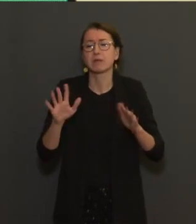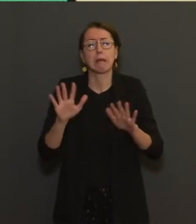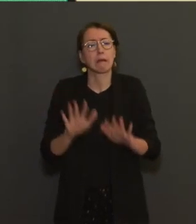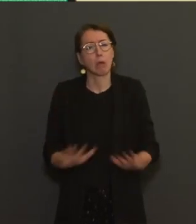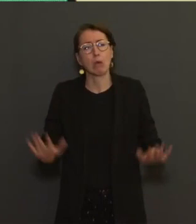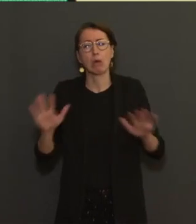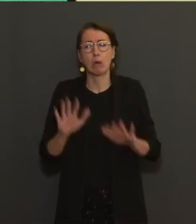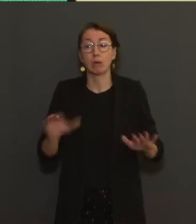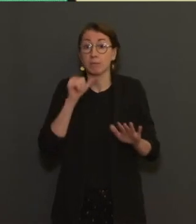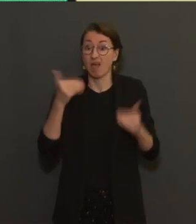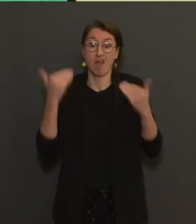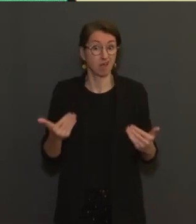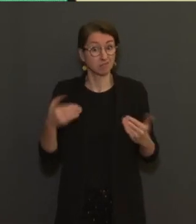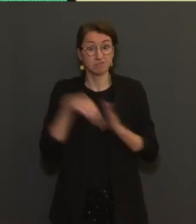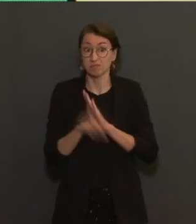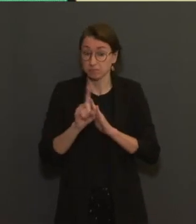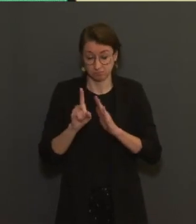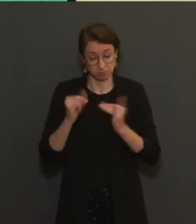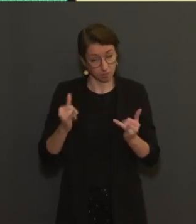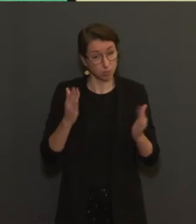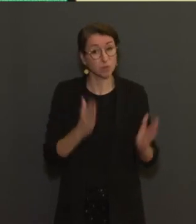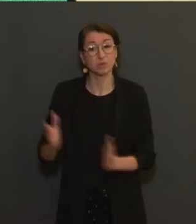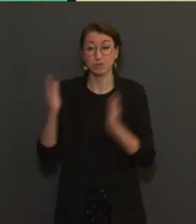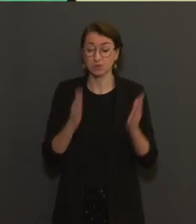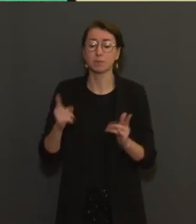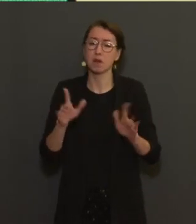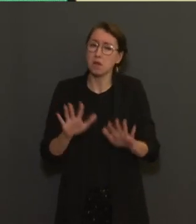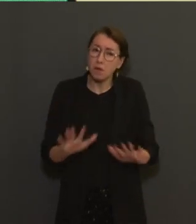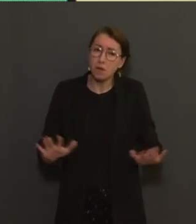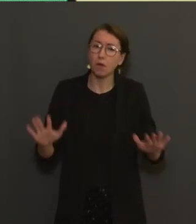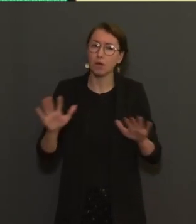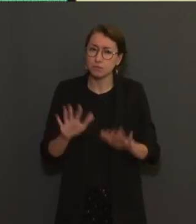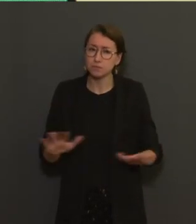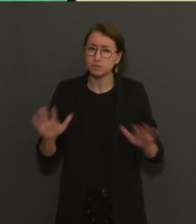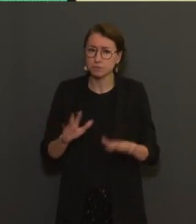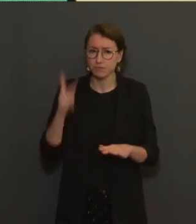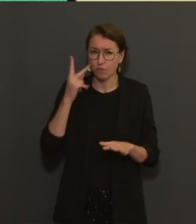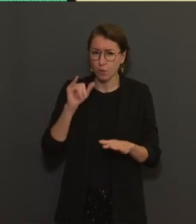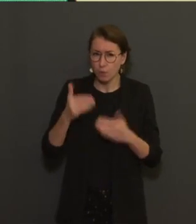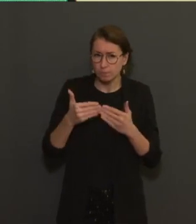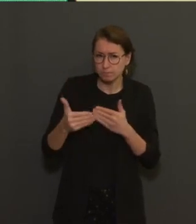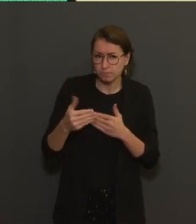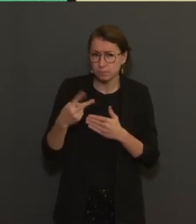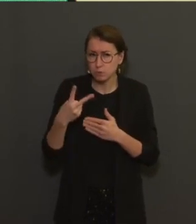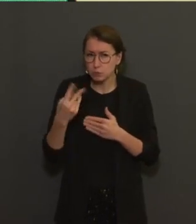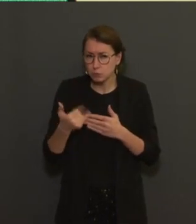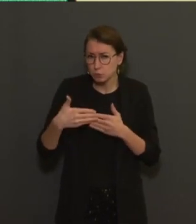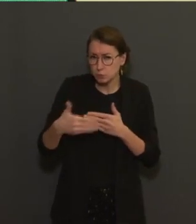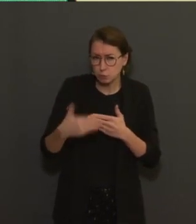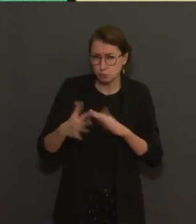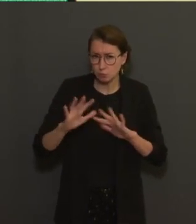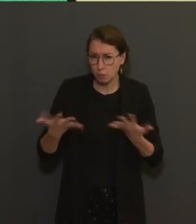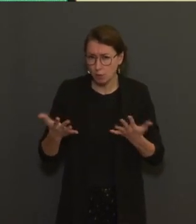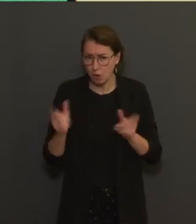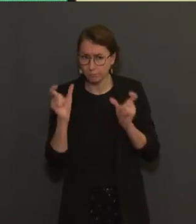tout à l'arrêt. Les 2 prochains jours devraient nous montrer si les admissions à l'hôpital se stabilisent ou